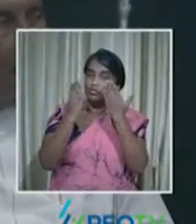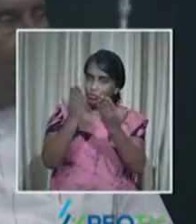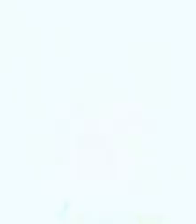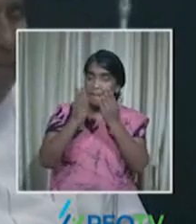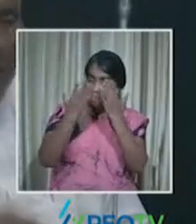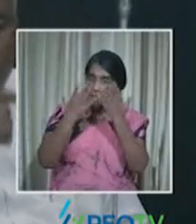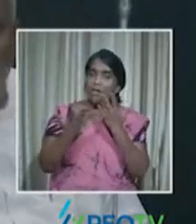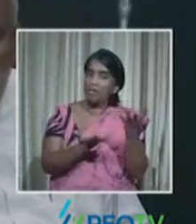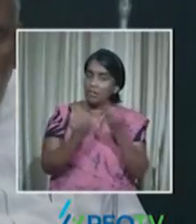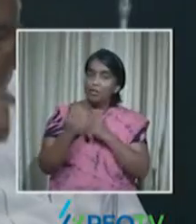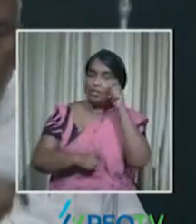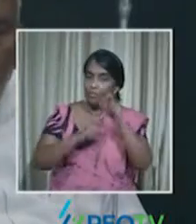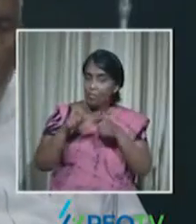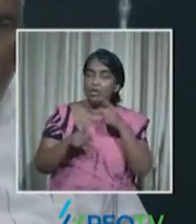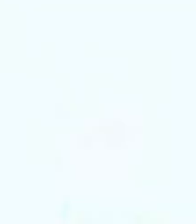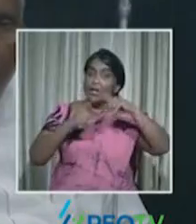जनता